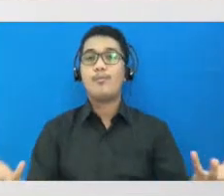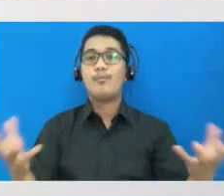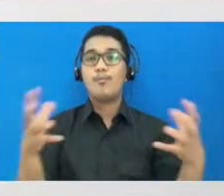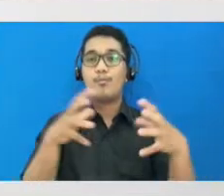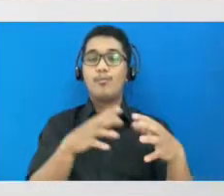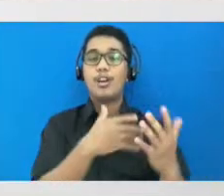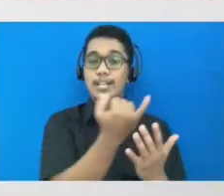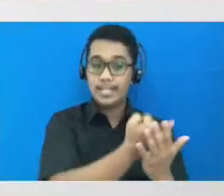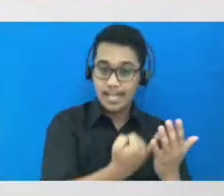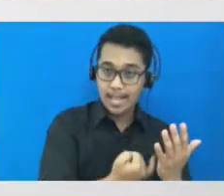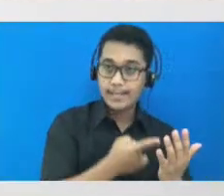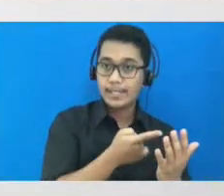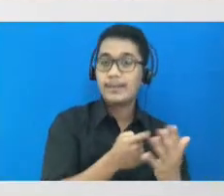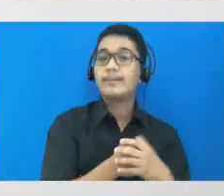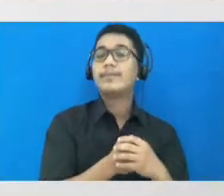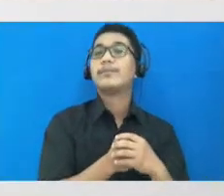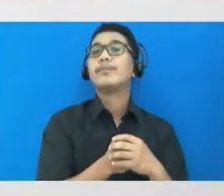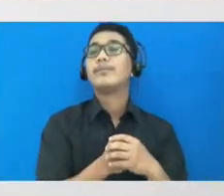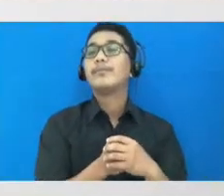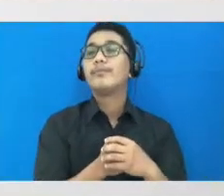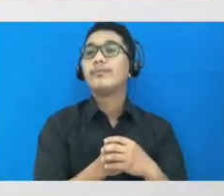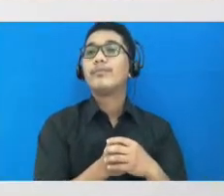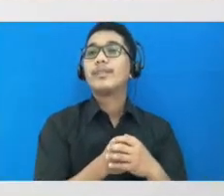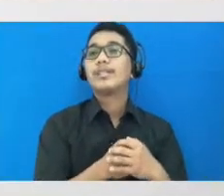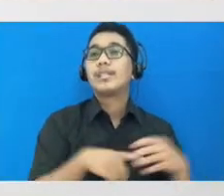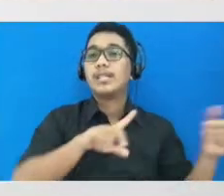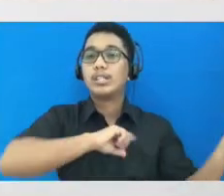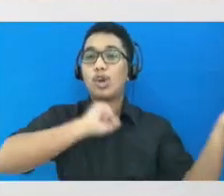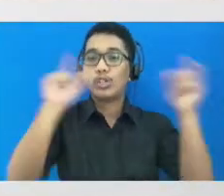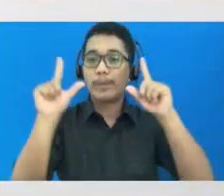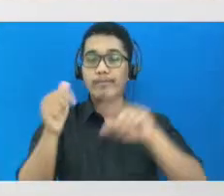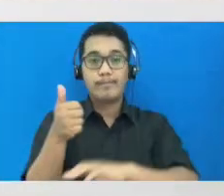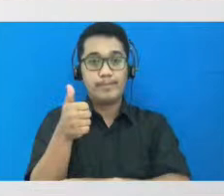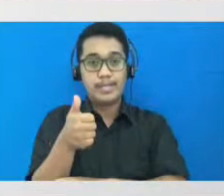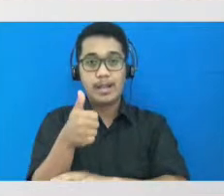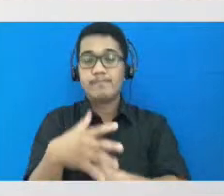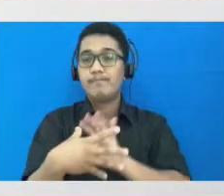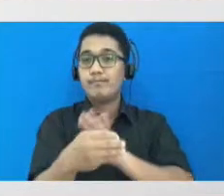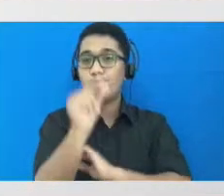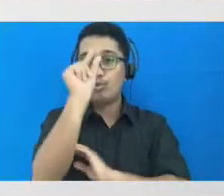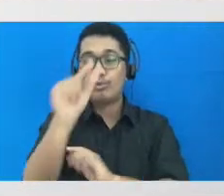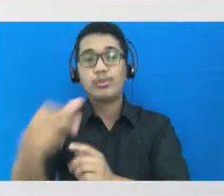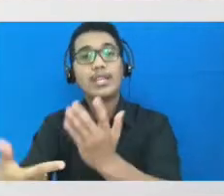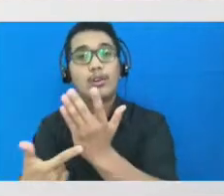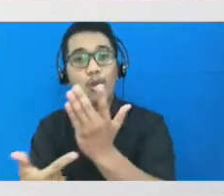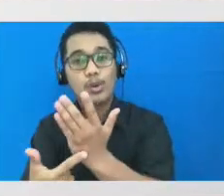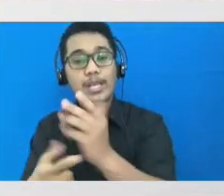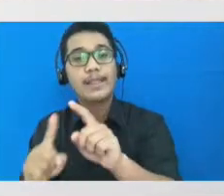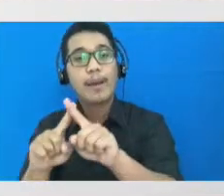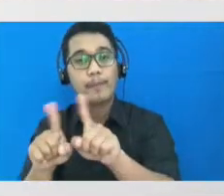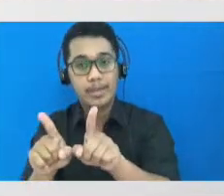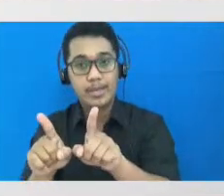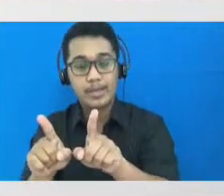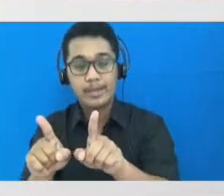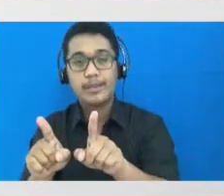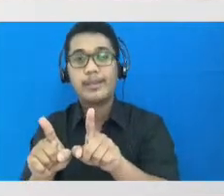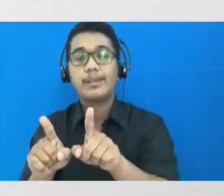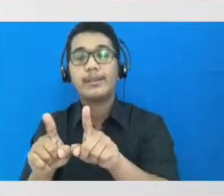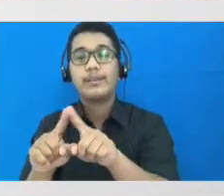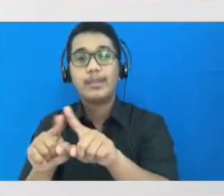design. Ini juga konsep yang bisa diterapkan kepada teknologi, tetapi didasarkan lebih banyak